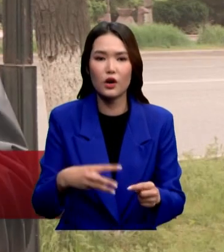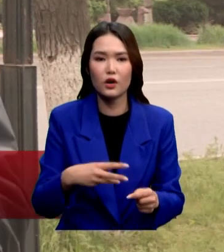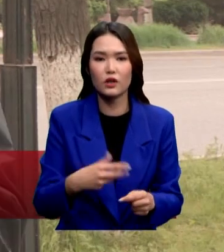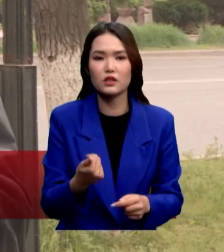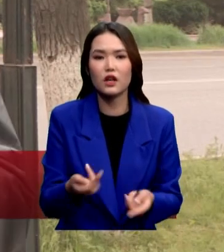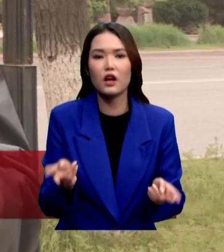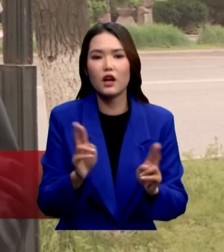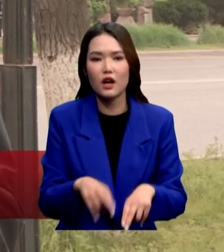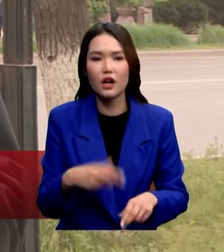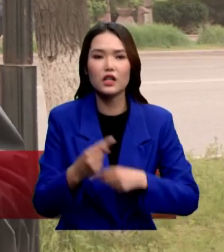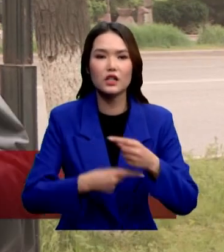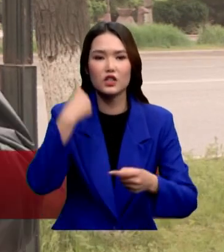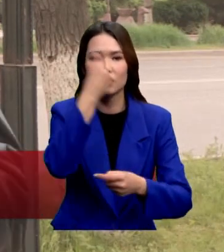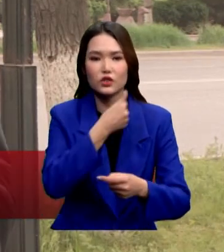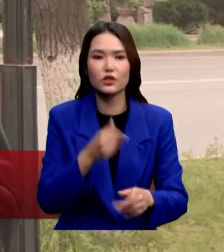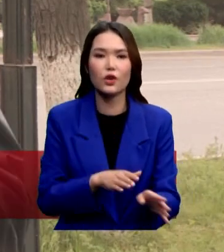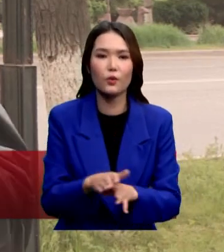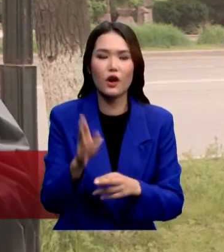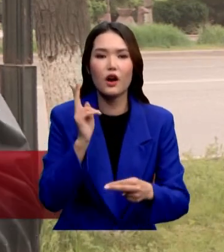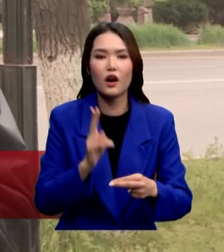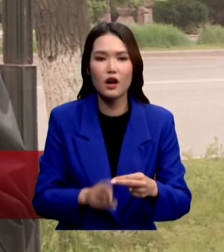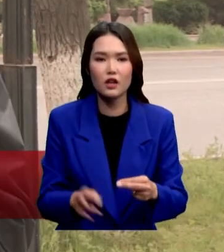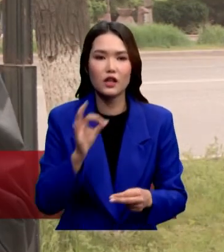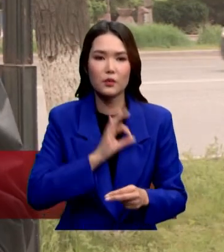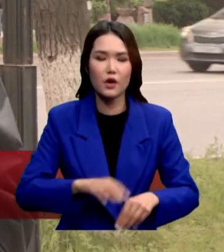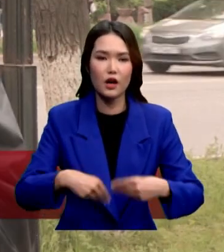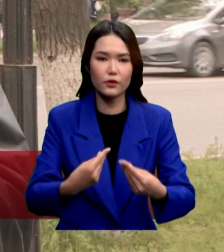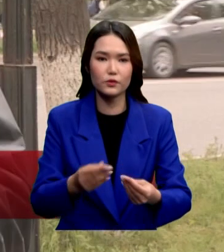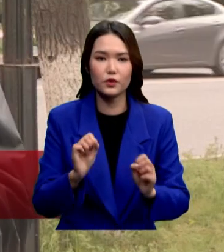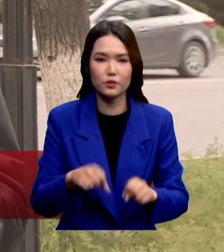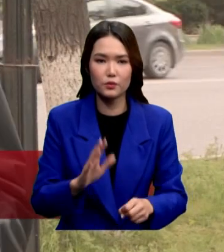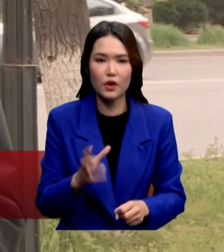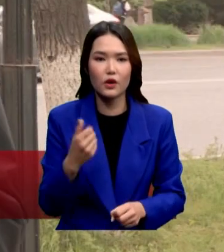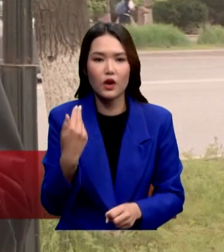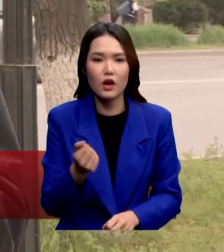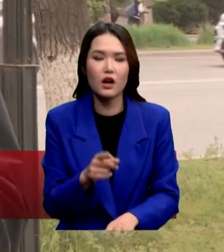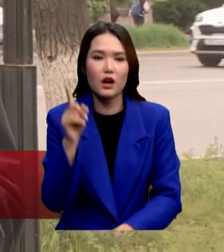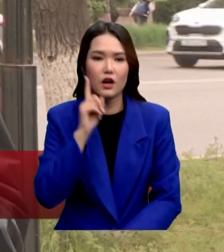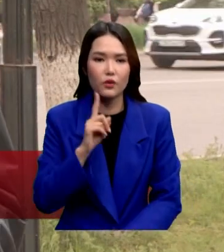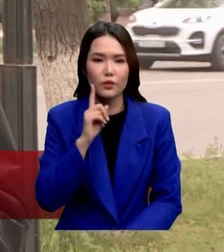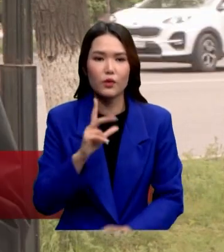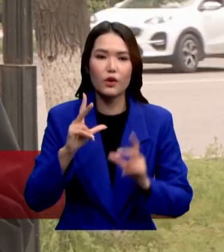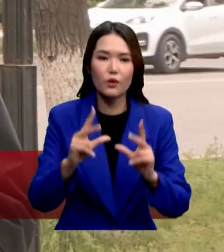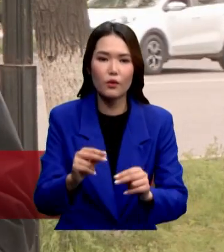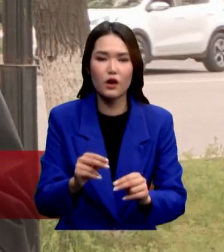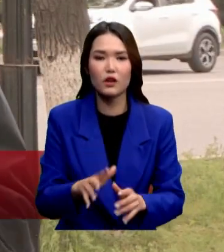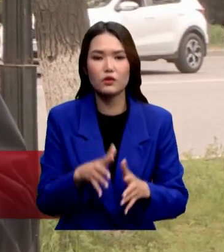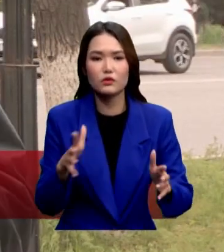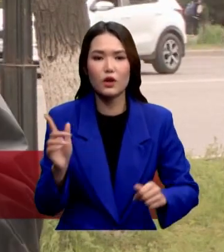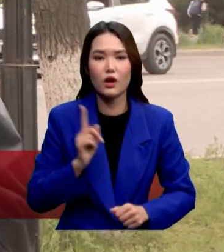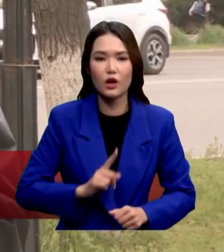ал қалғаны келесі жылы толығымен аяқталып пайдалануға беріледі деген. Бірақ өңірде әбден уәдеге тойған халық